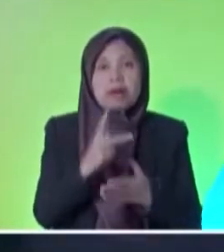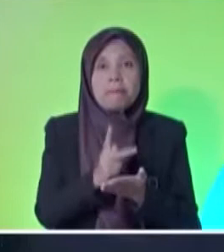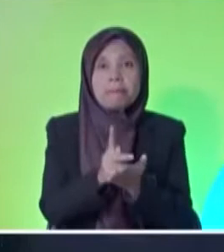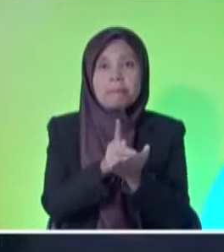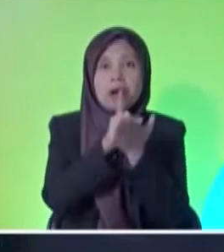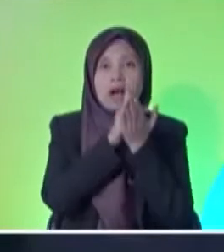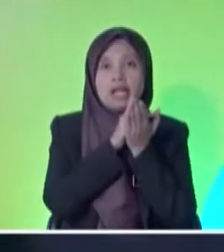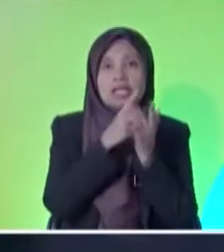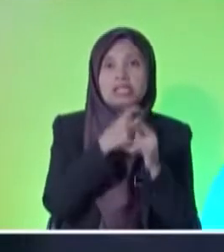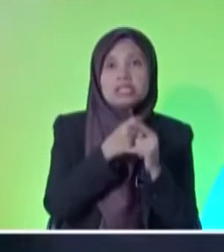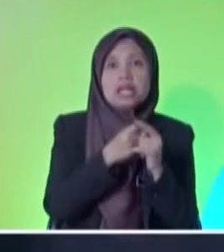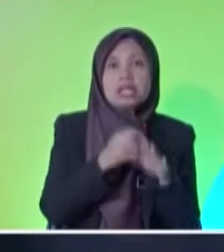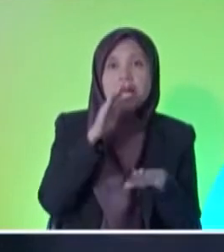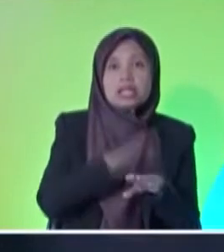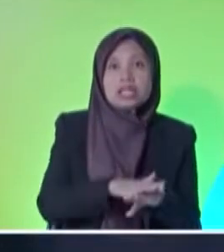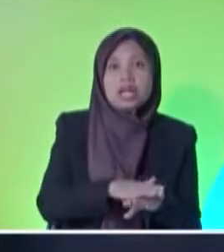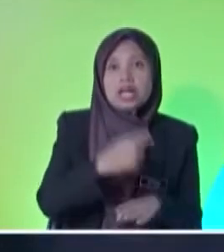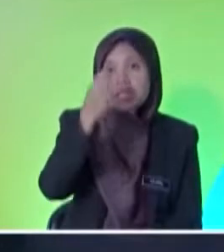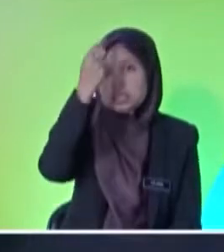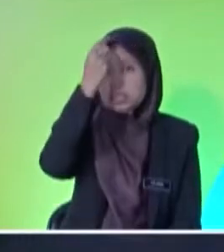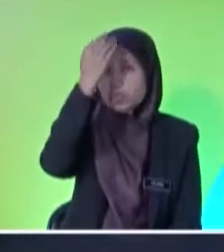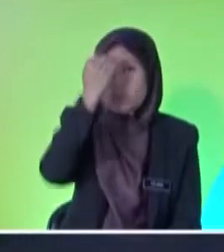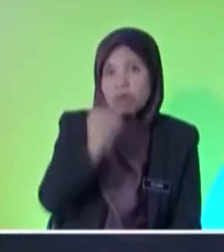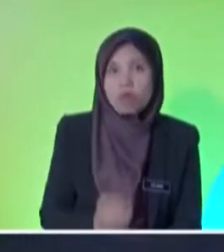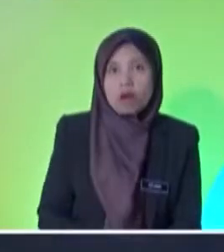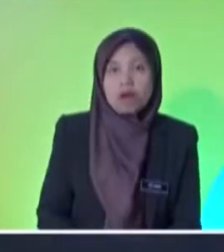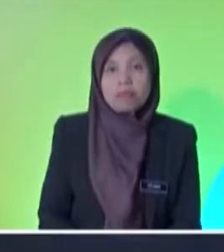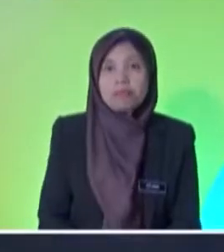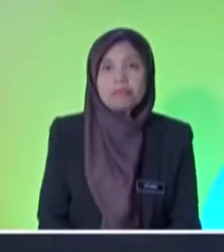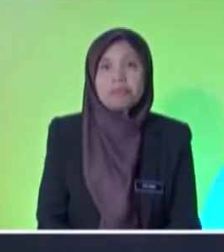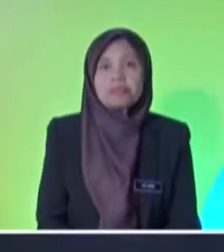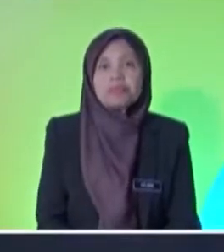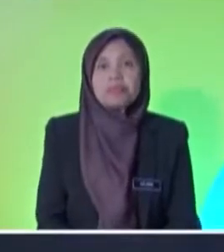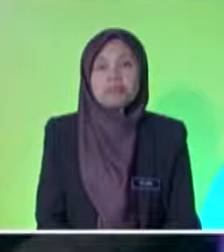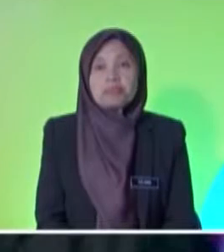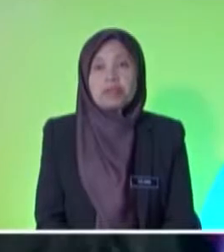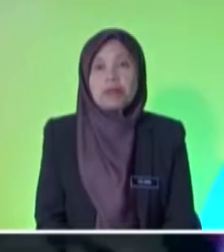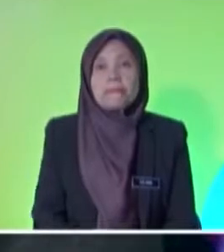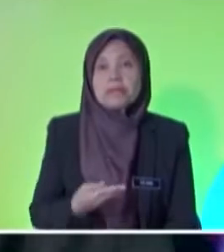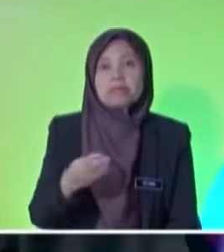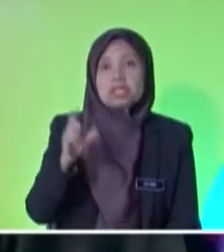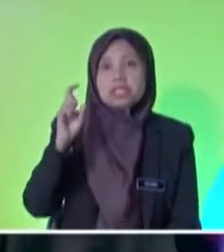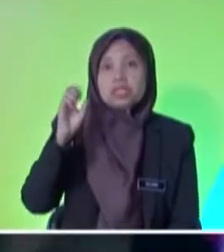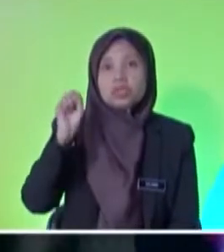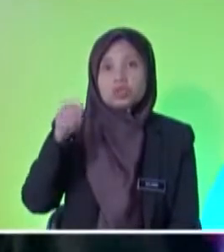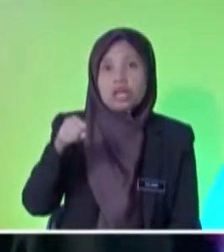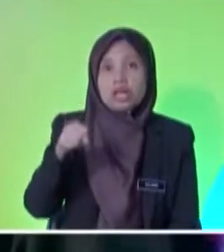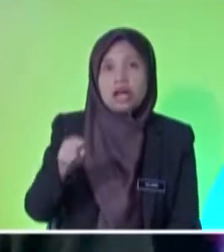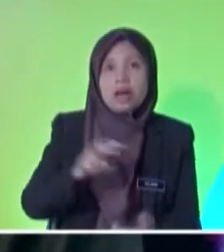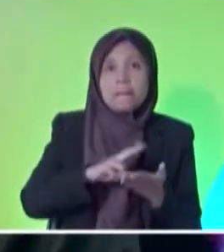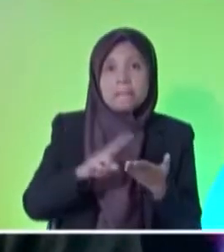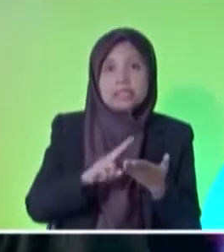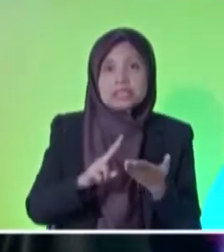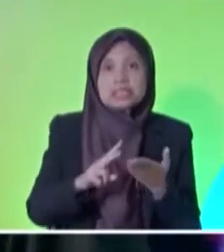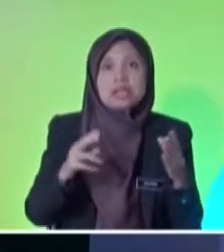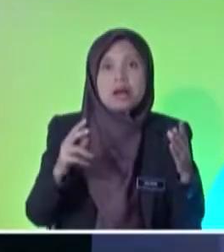dari atas turun kebawah Oh boleh pabrikan itu pegawai sini ya kita boleh buat Iya baca Basmalah menghadap